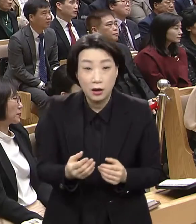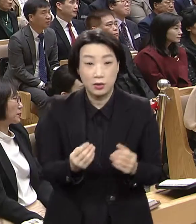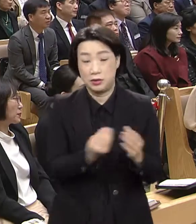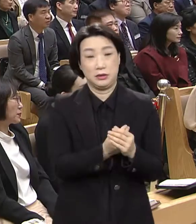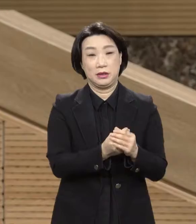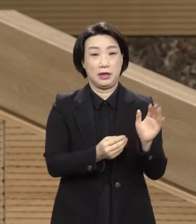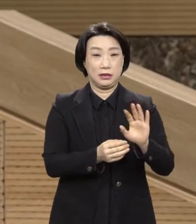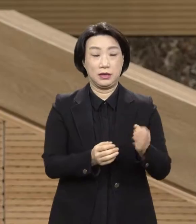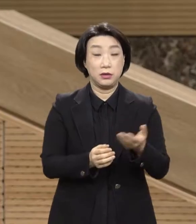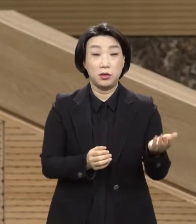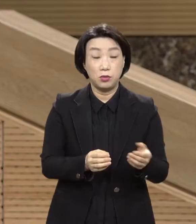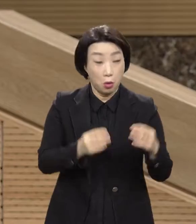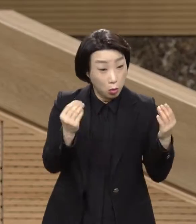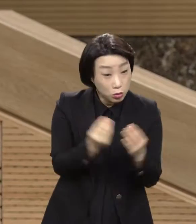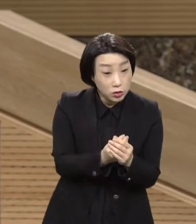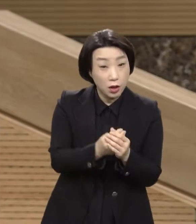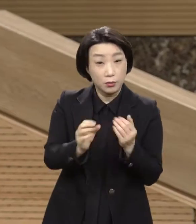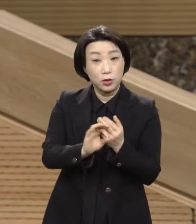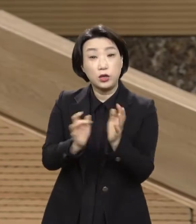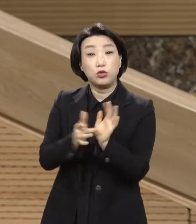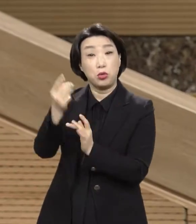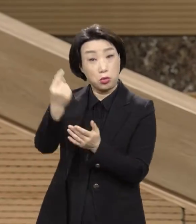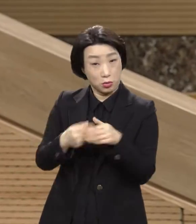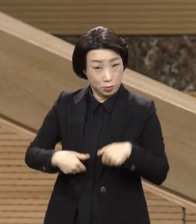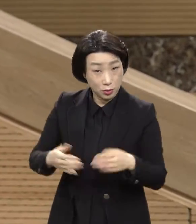만약에 온전하다면 예수가 올 필요가 없잖아.